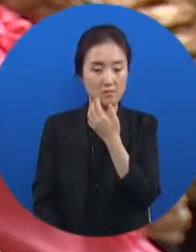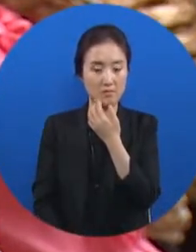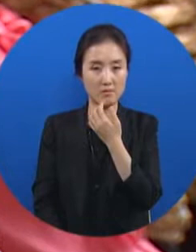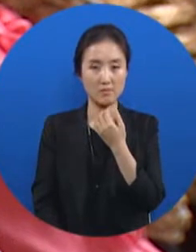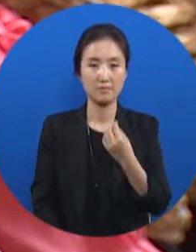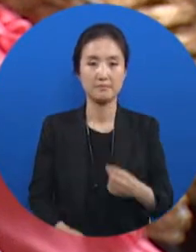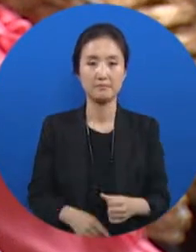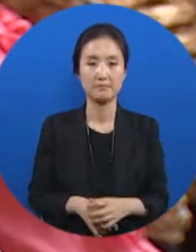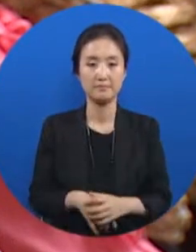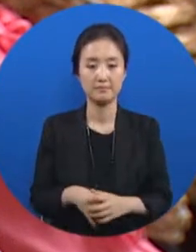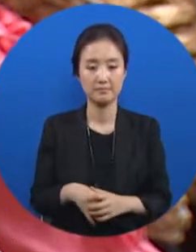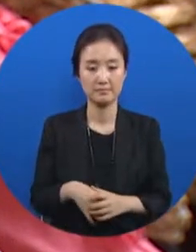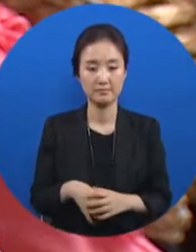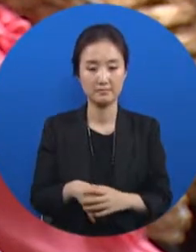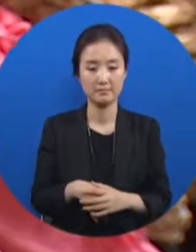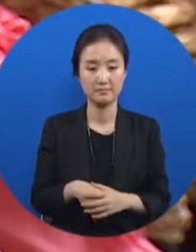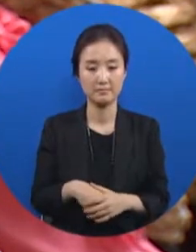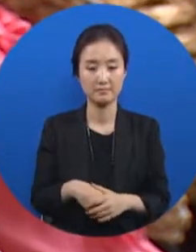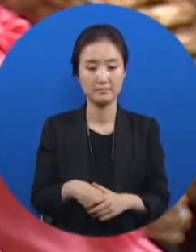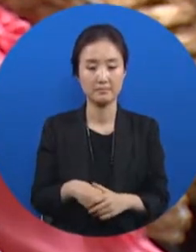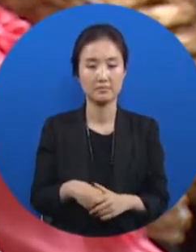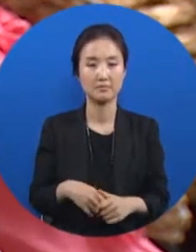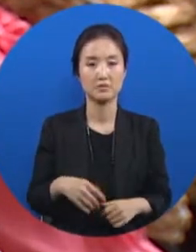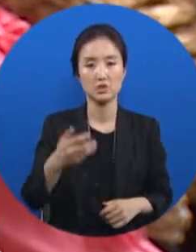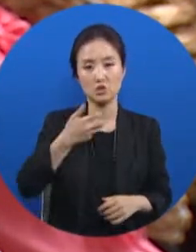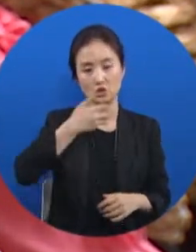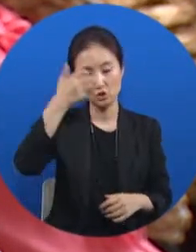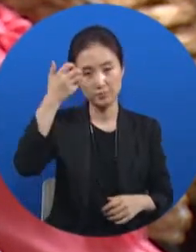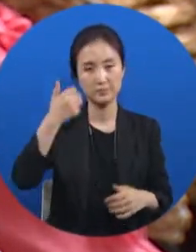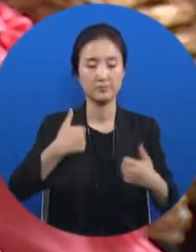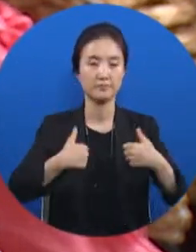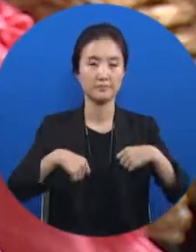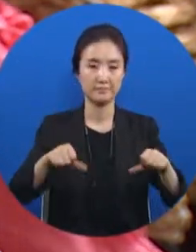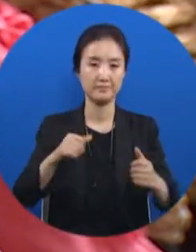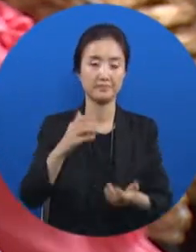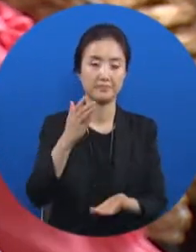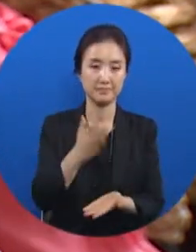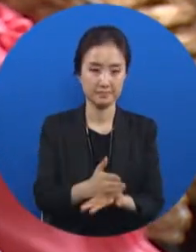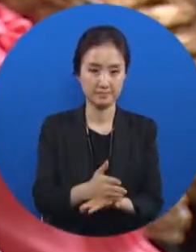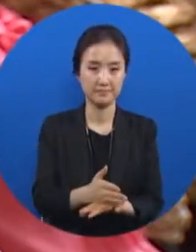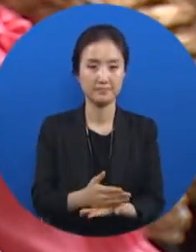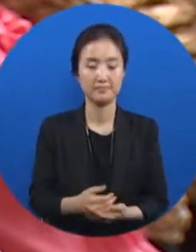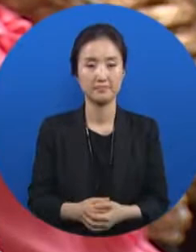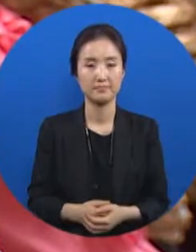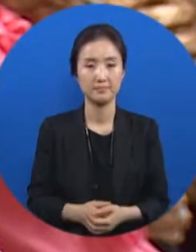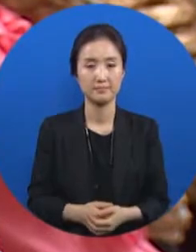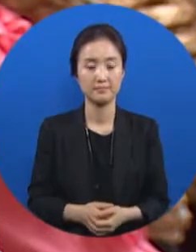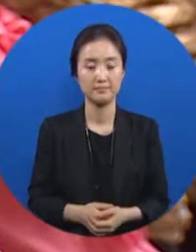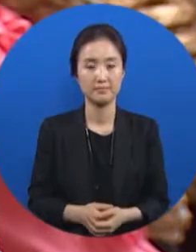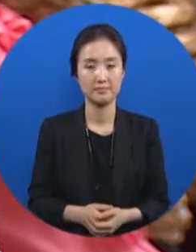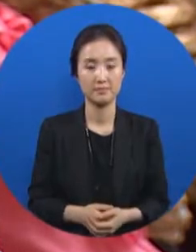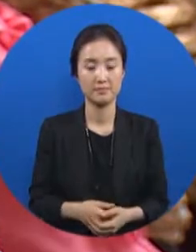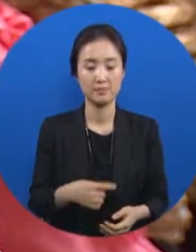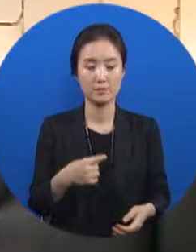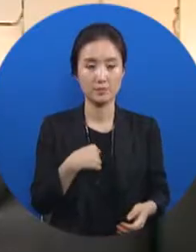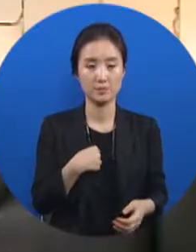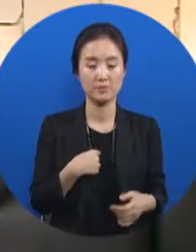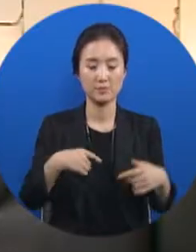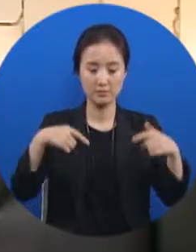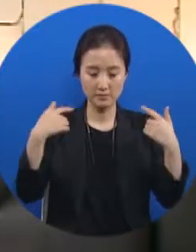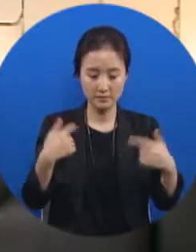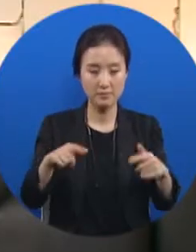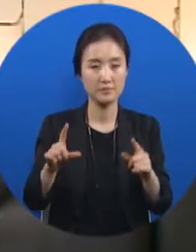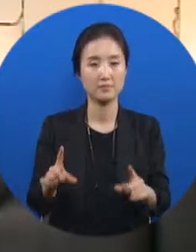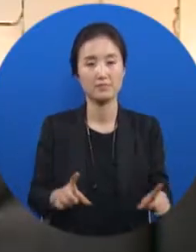그러면서 Don't Stop Dreaming이라는, 꿈꾸는 걸 멈추지 마라. 이게 뭐냐면 제가 늘 살아오면서